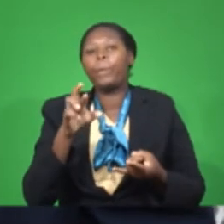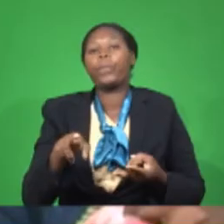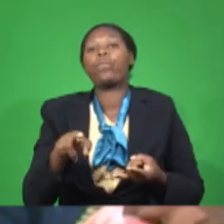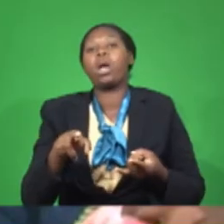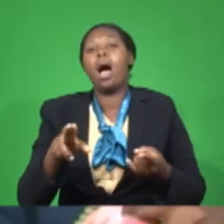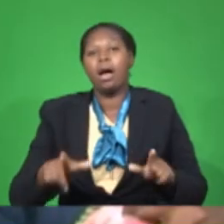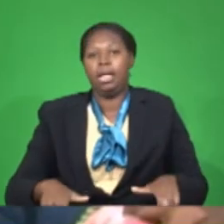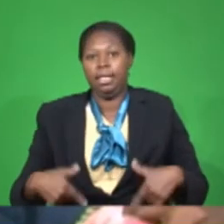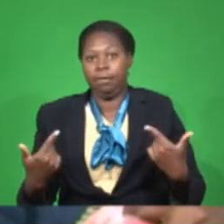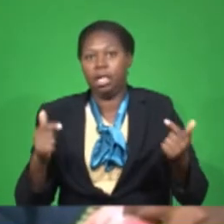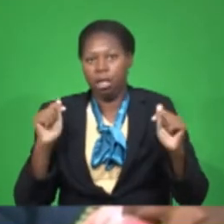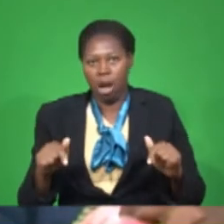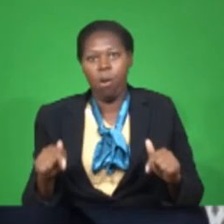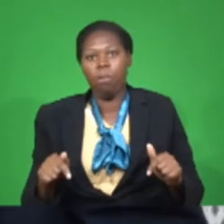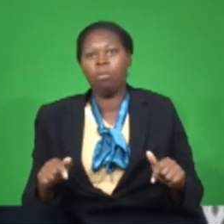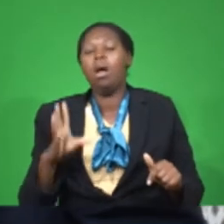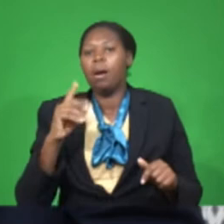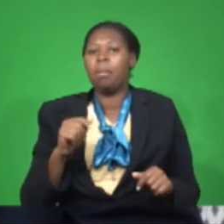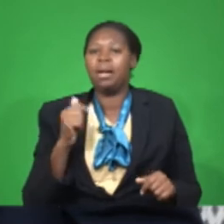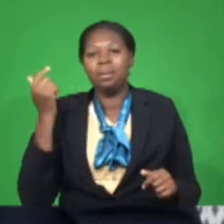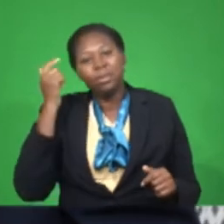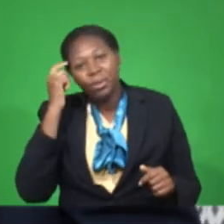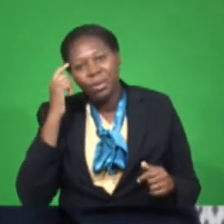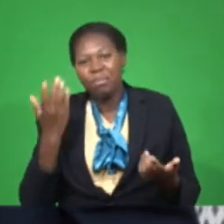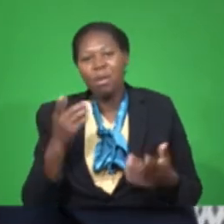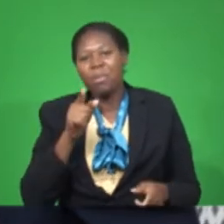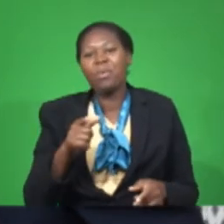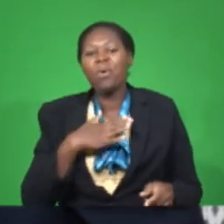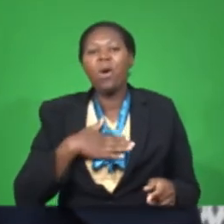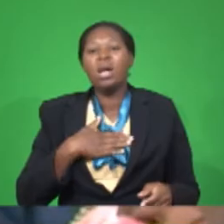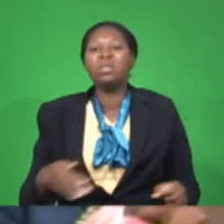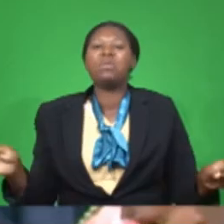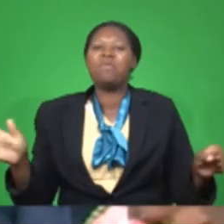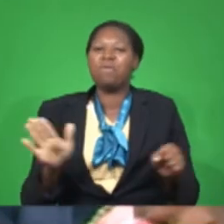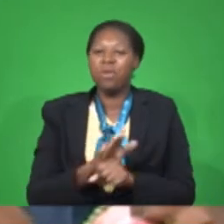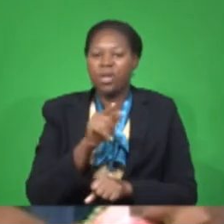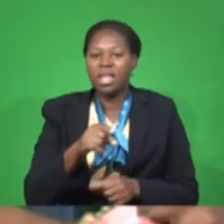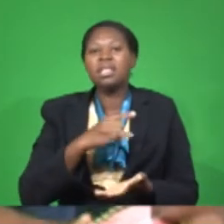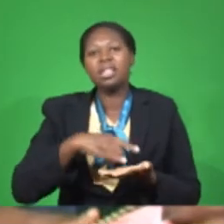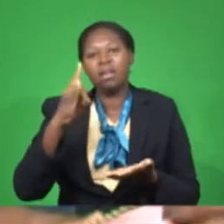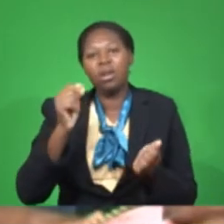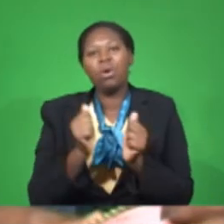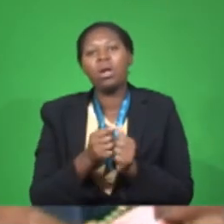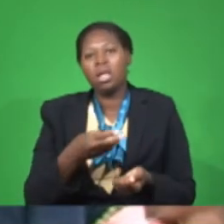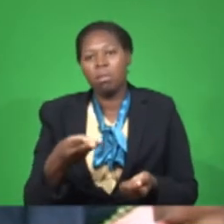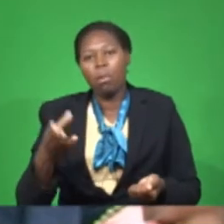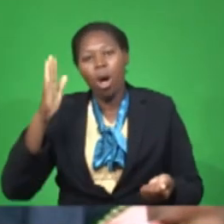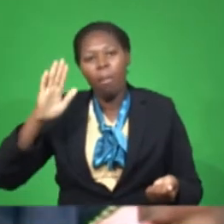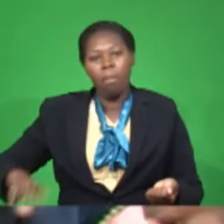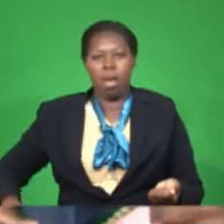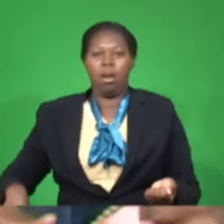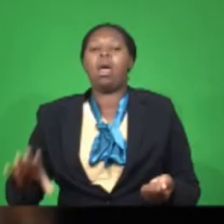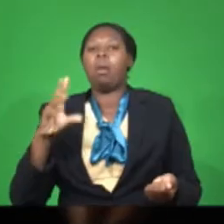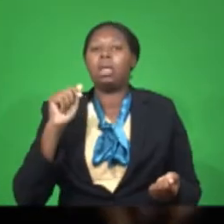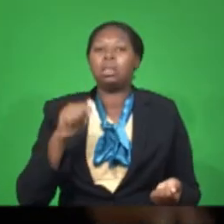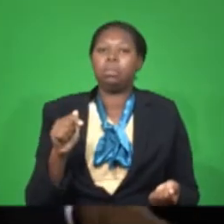denga ndende vanotata asingaita. But izvizvi amuseri munenge muda kungonyengetedza kuti vangouya kuna Mwari. Kauti ndozvitoriwo